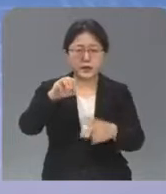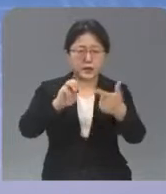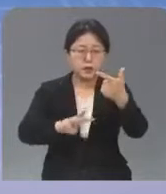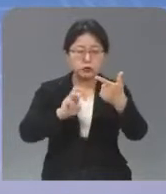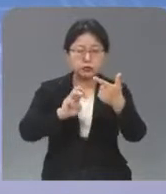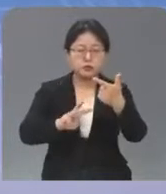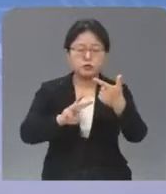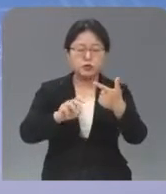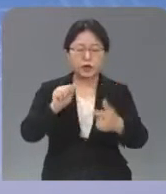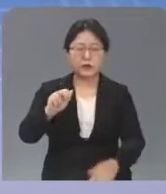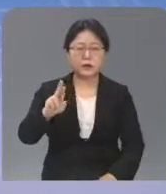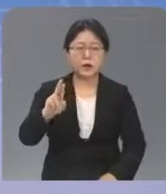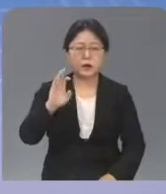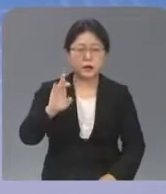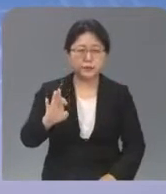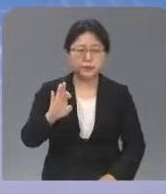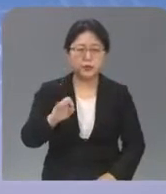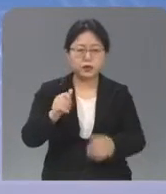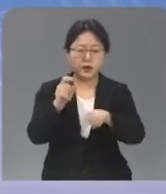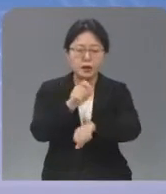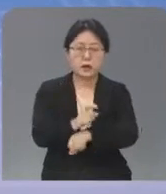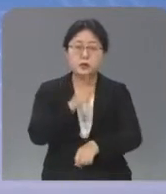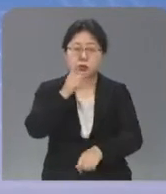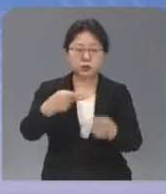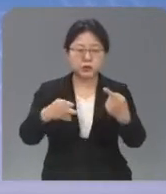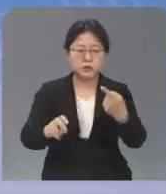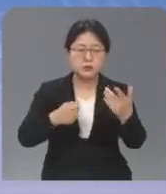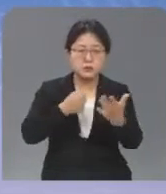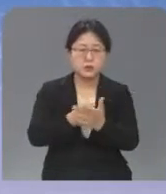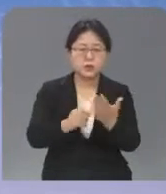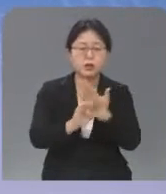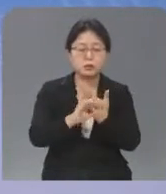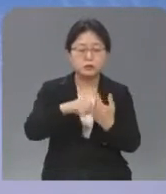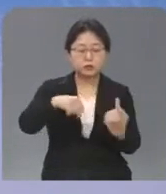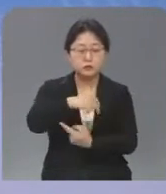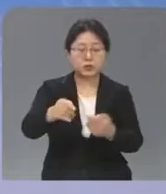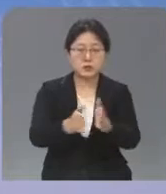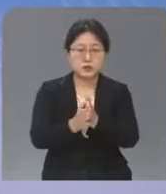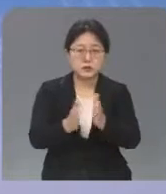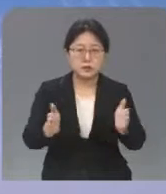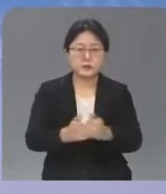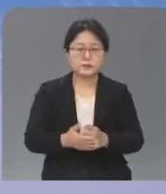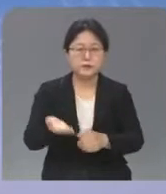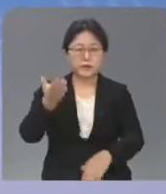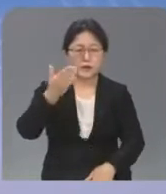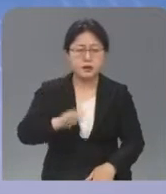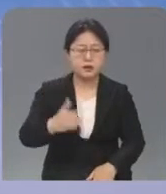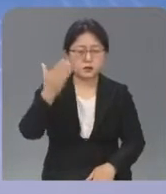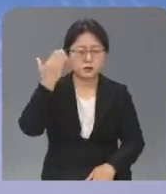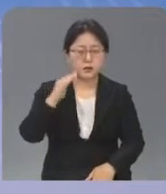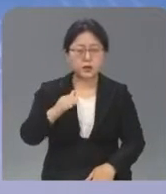선고받았습니다. 서구청장의 항소심 선고 공판은 다음 달 13일에 열립니다.